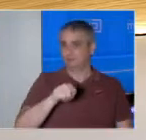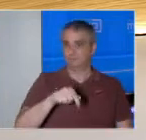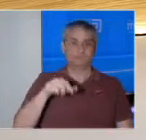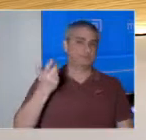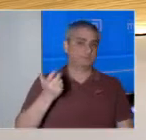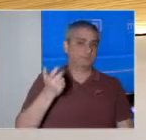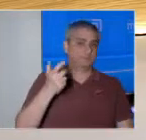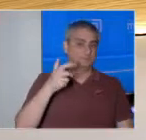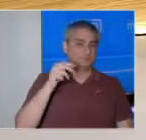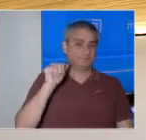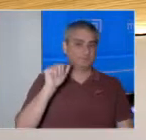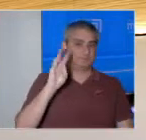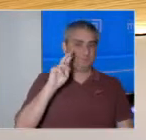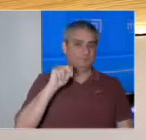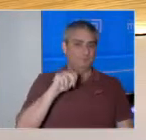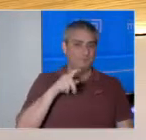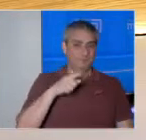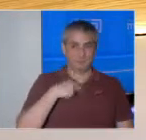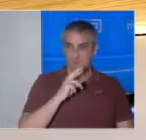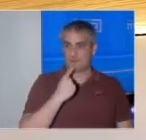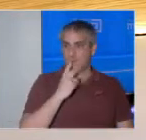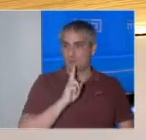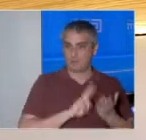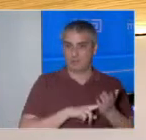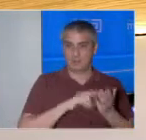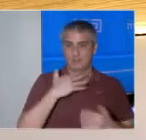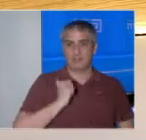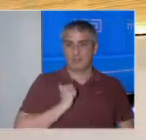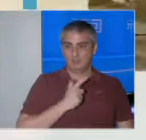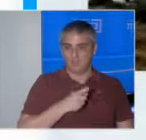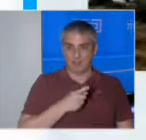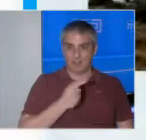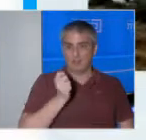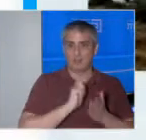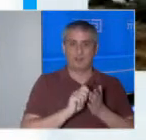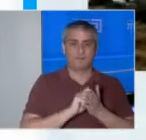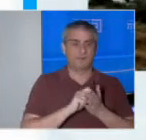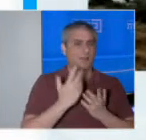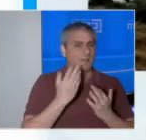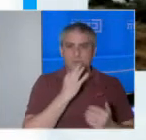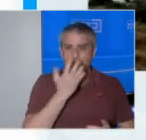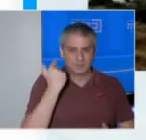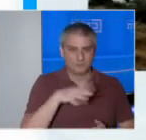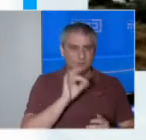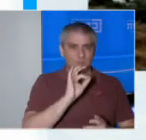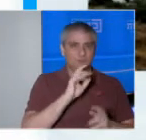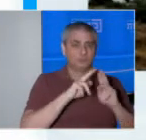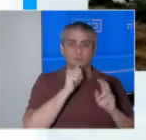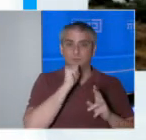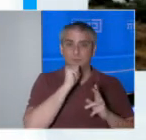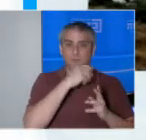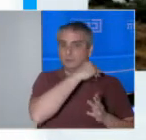איילת ברון, אני מקווה שאני אומר את זה נכון, מגלי צה"ל, כתבה, בני כמה הייתם